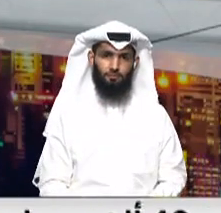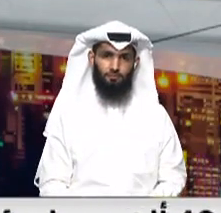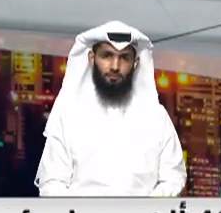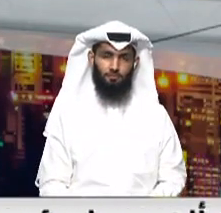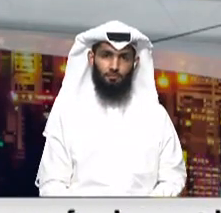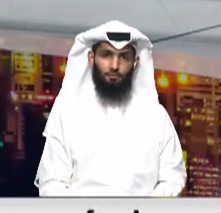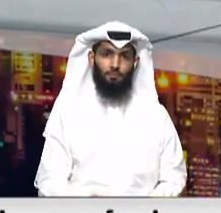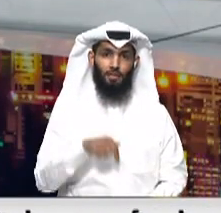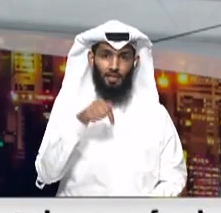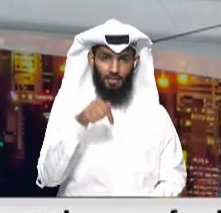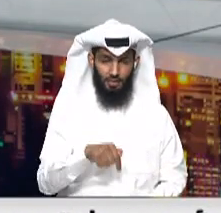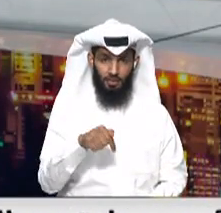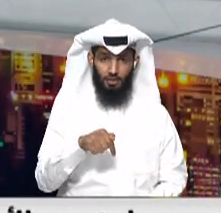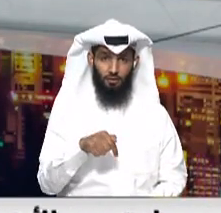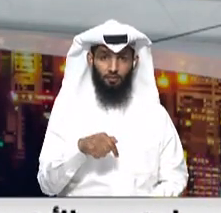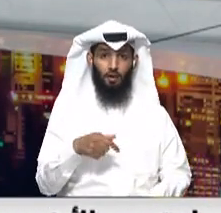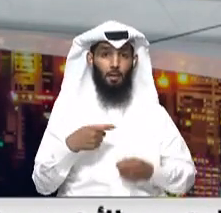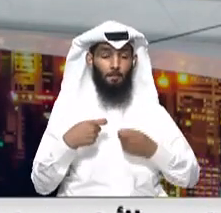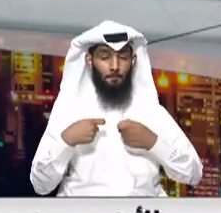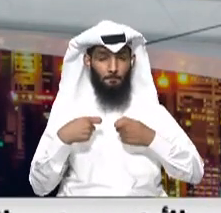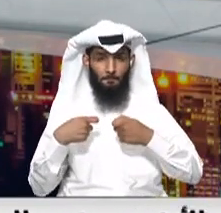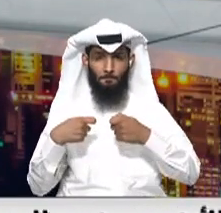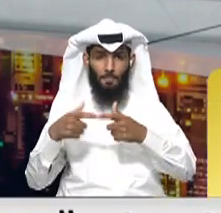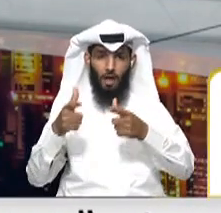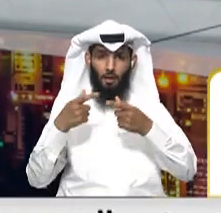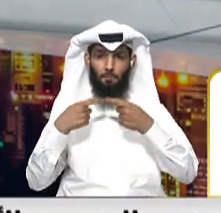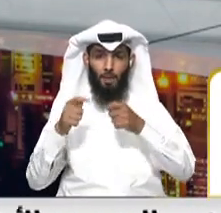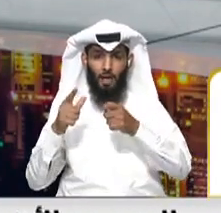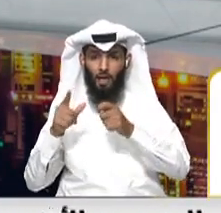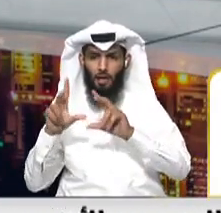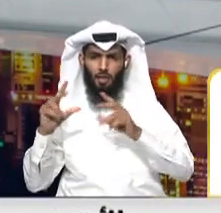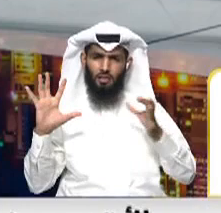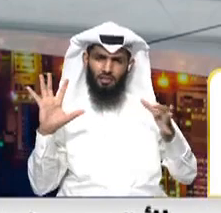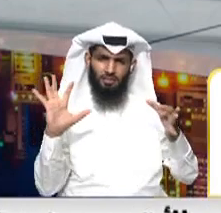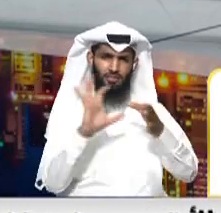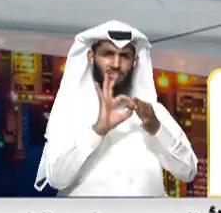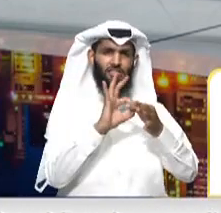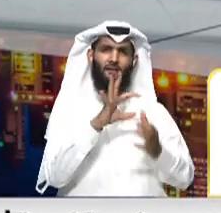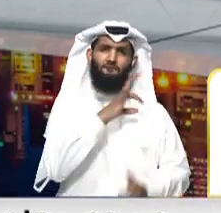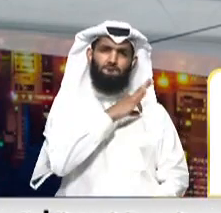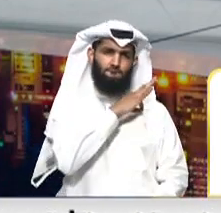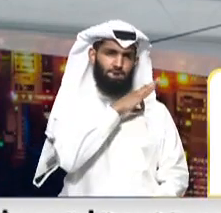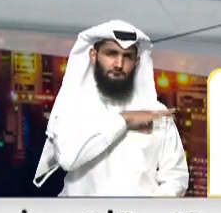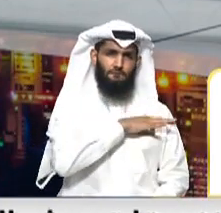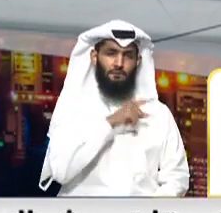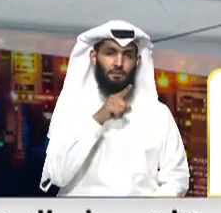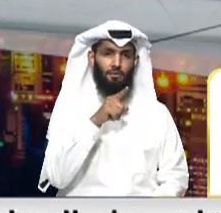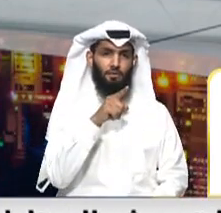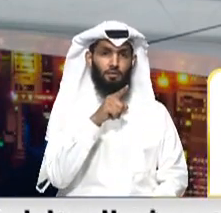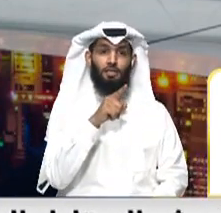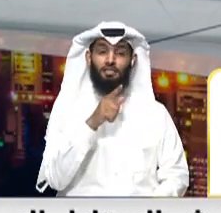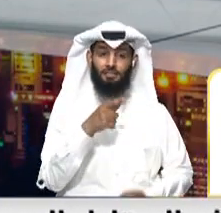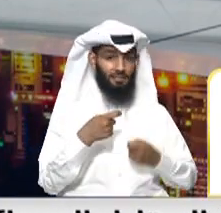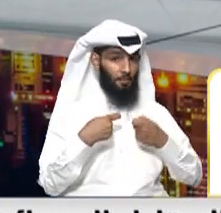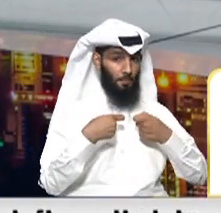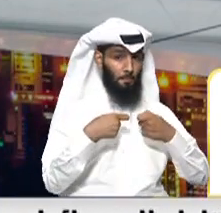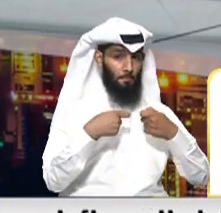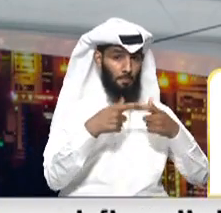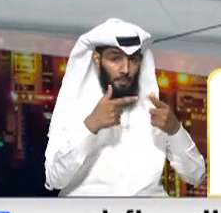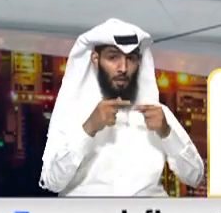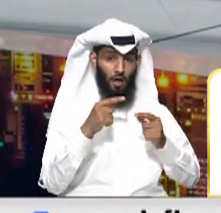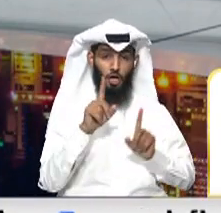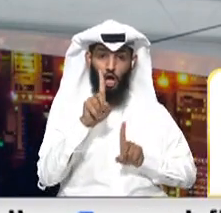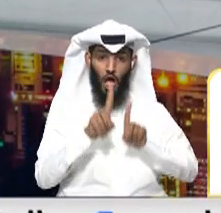تتأثر سلة العملات وأسعار الصرف وفقا لأسعار الفائدة التي تلفت أنظار المضاربين قبل المستثمرين لما فيها من